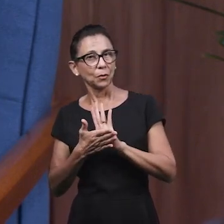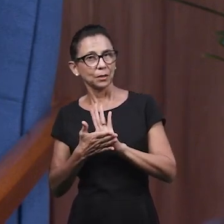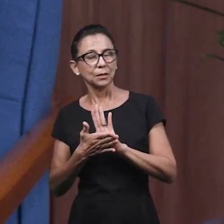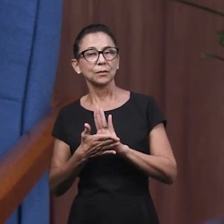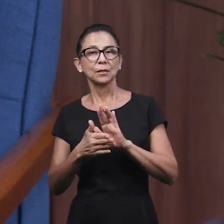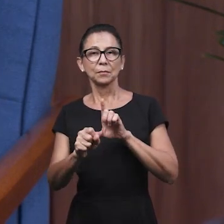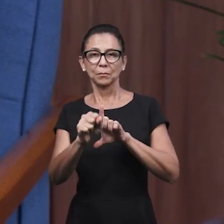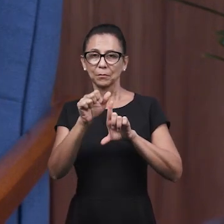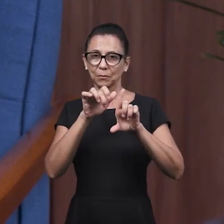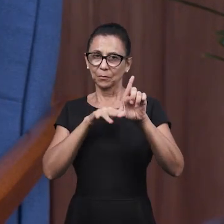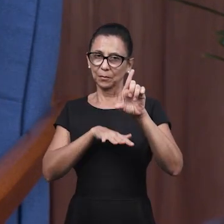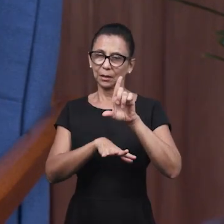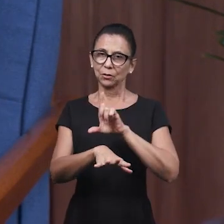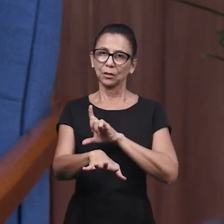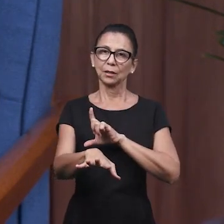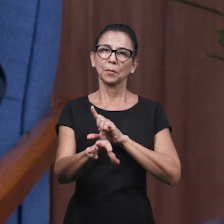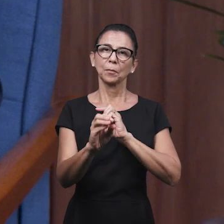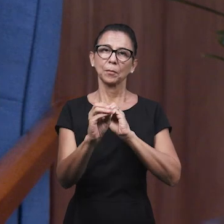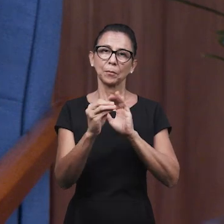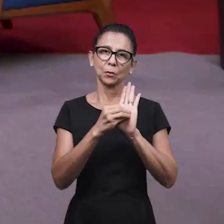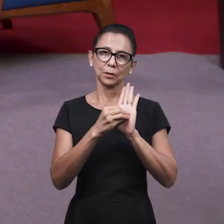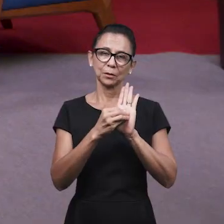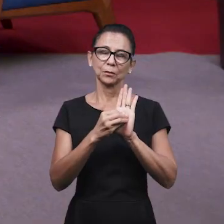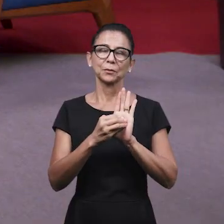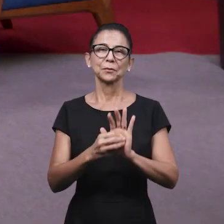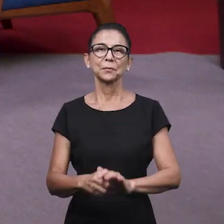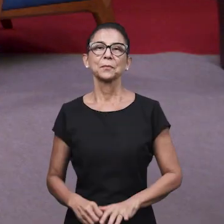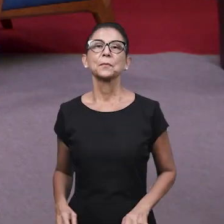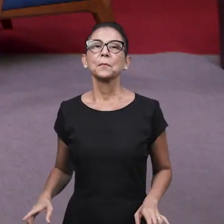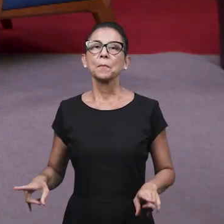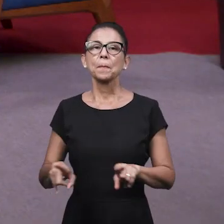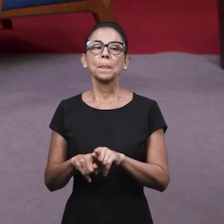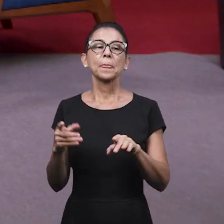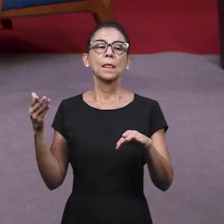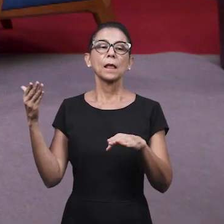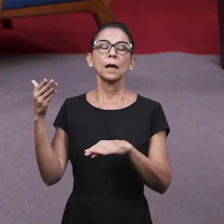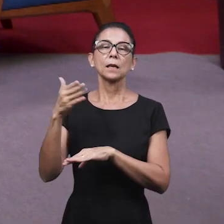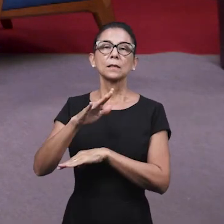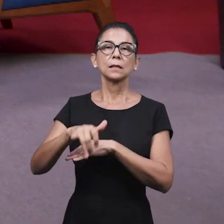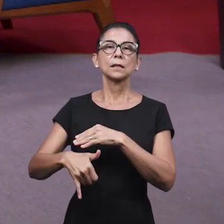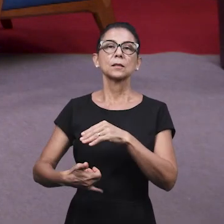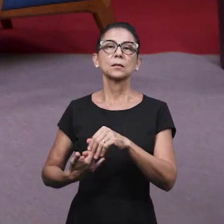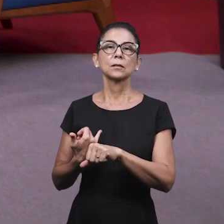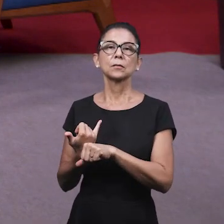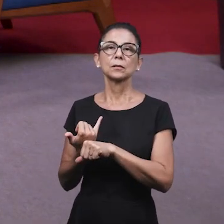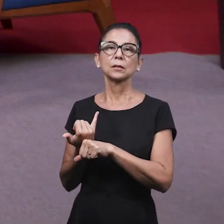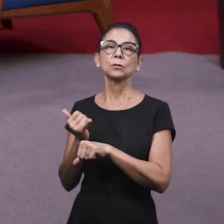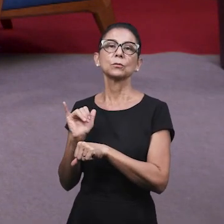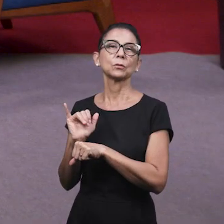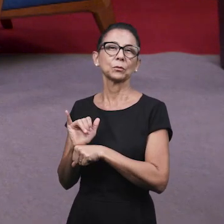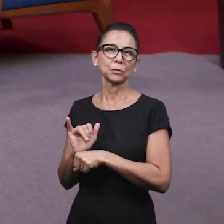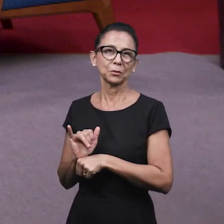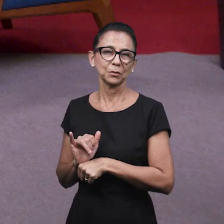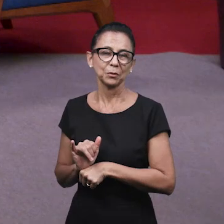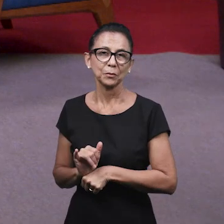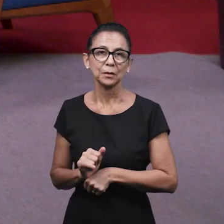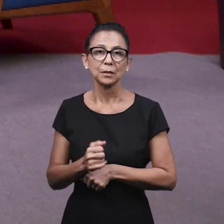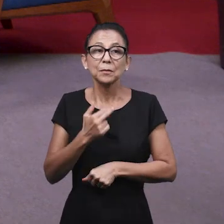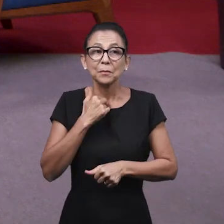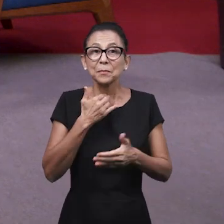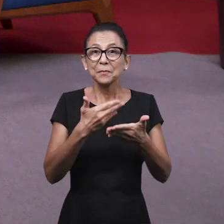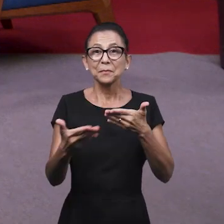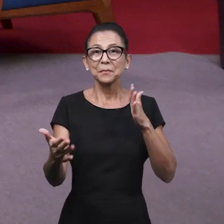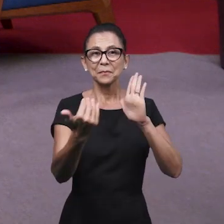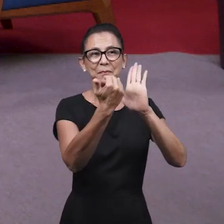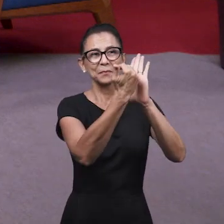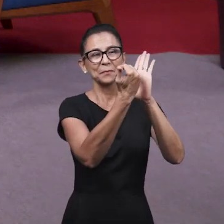pouvez aussi partager nos contenus. Acesse também o nosso canal, Accédez aussi au canal de notre Église não